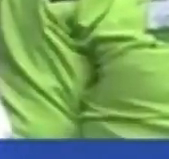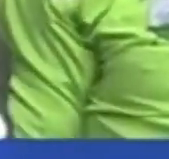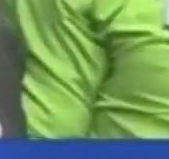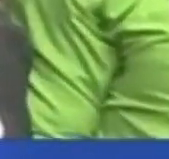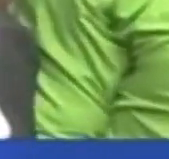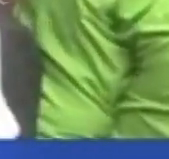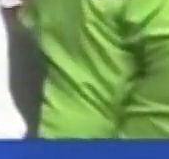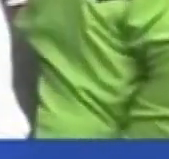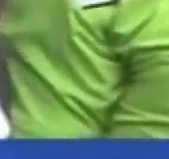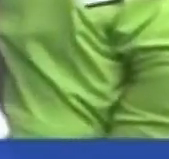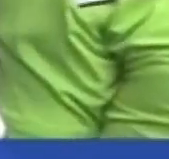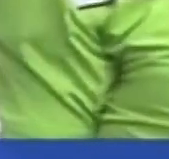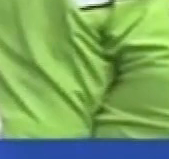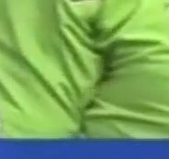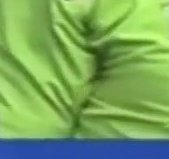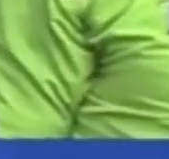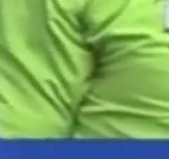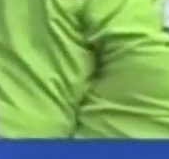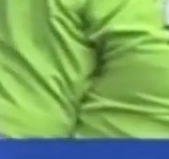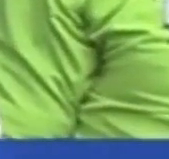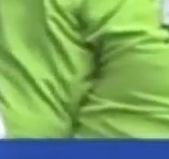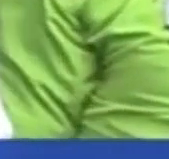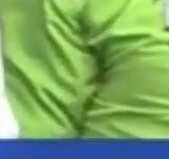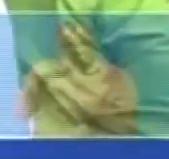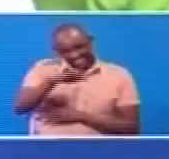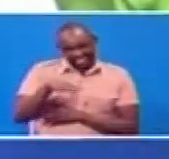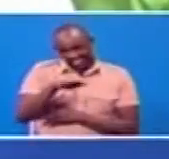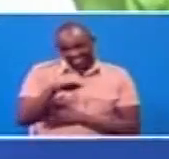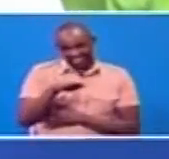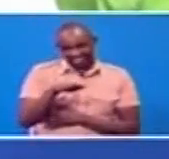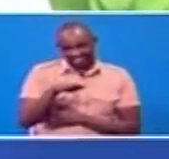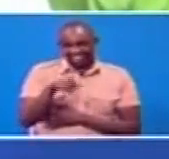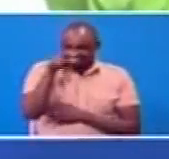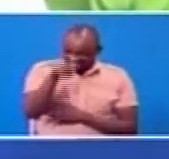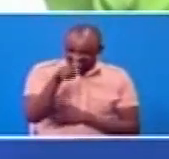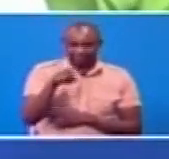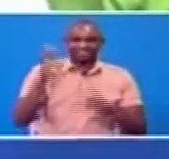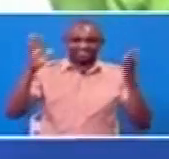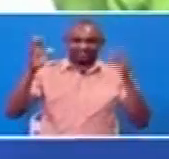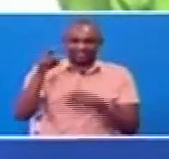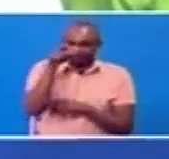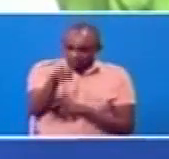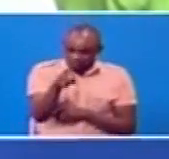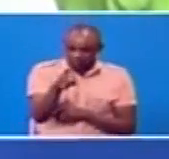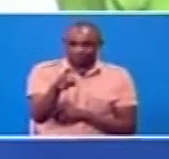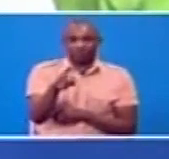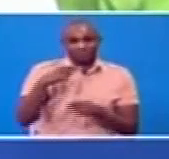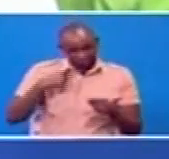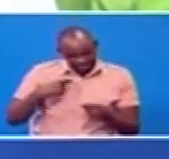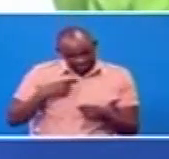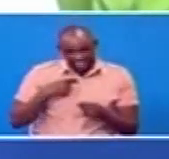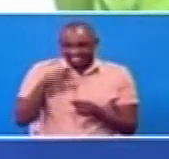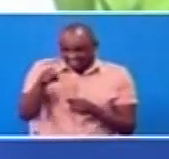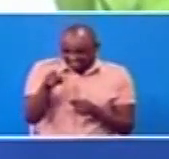here and the choice of this venue is a celebration of the ideals that Masinde